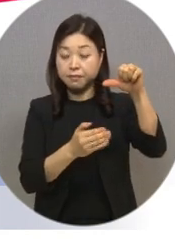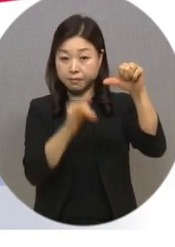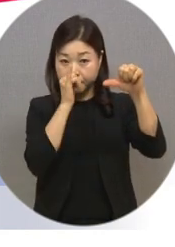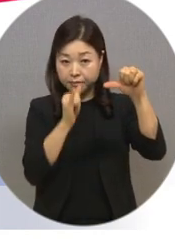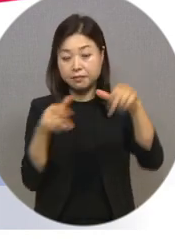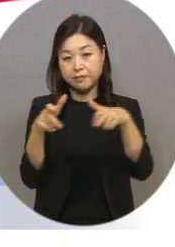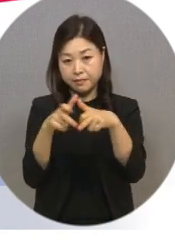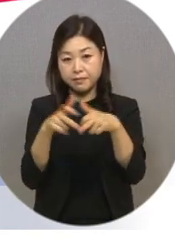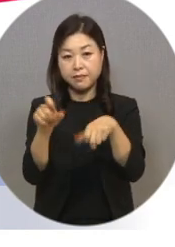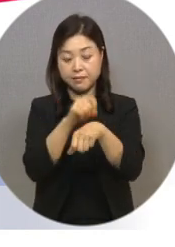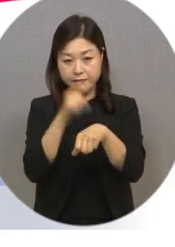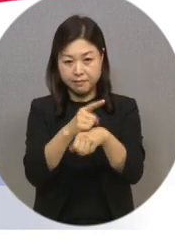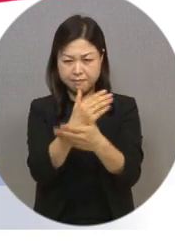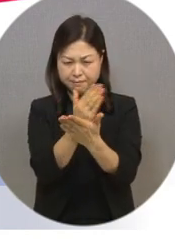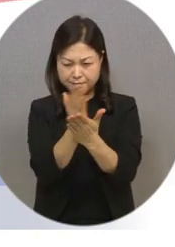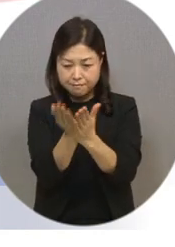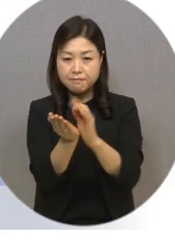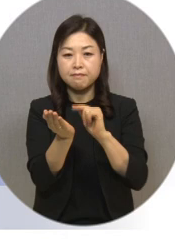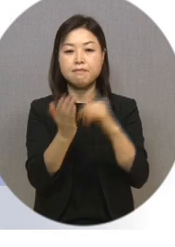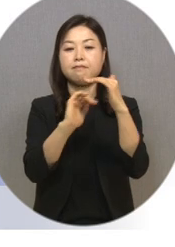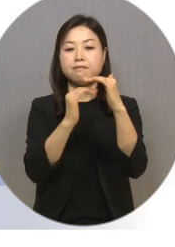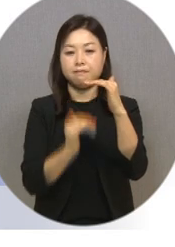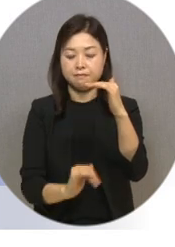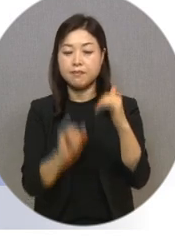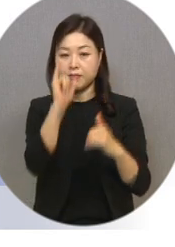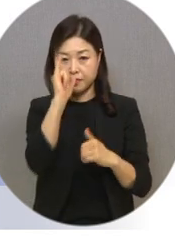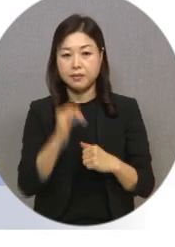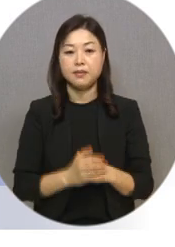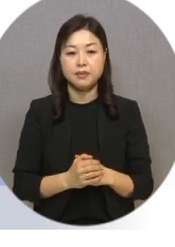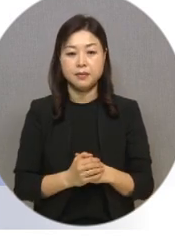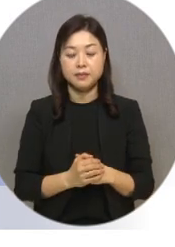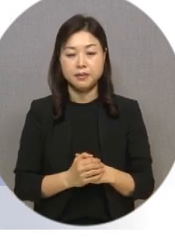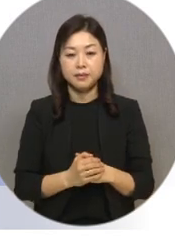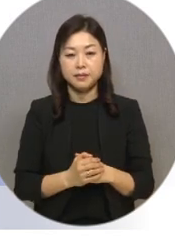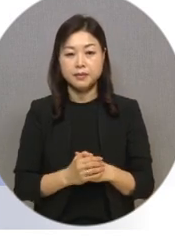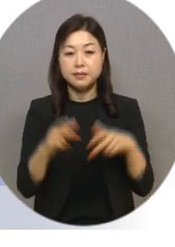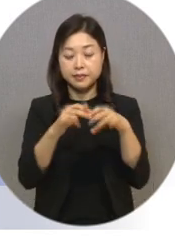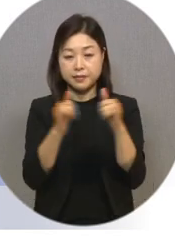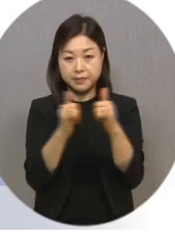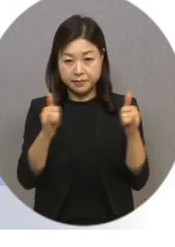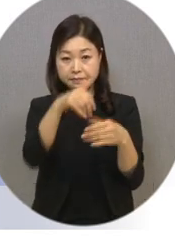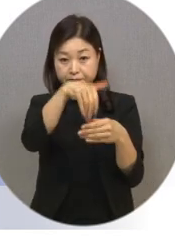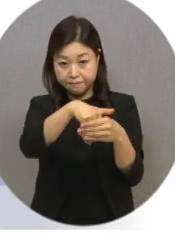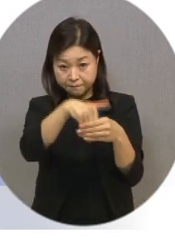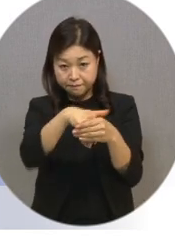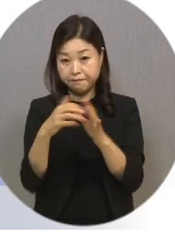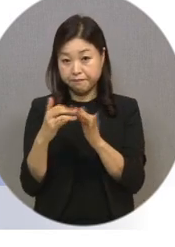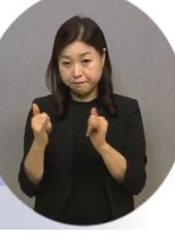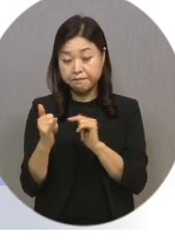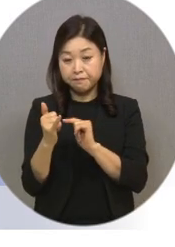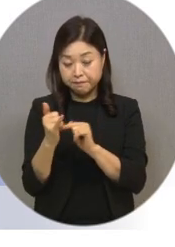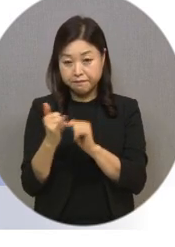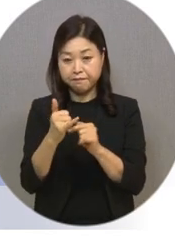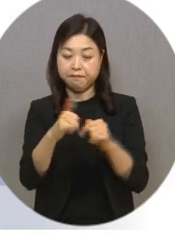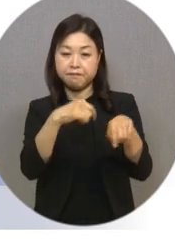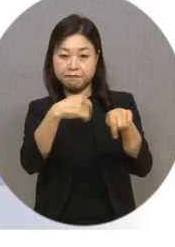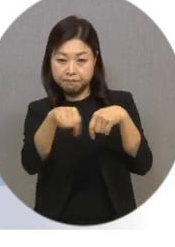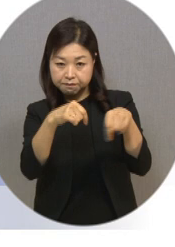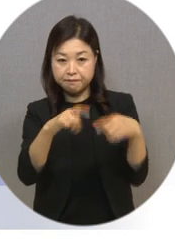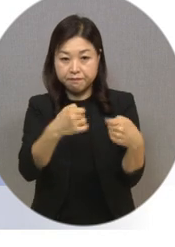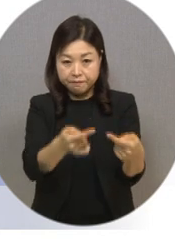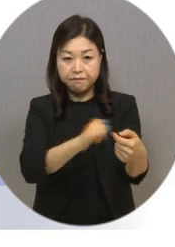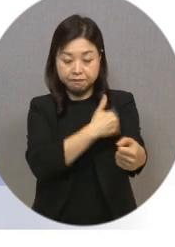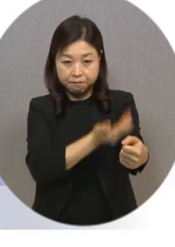특성별 과제 등에 대한 내용이 담겼습니다 아울로 연대는 장애인 유권자들의 참정권 보장과 장애인